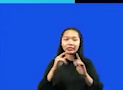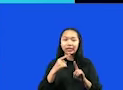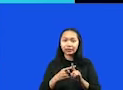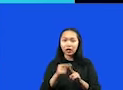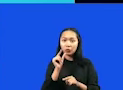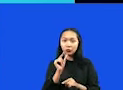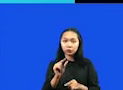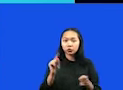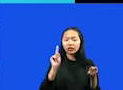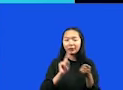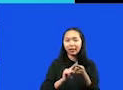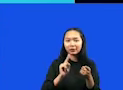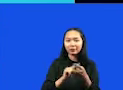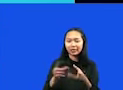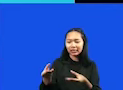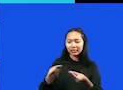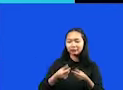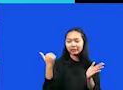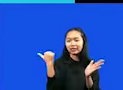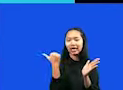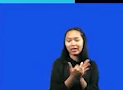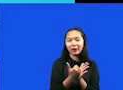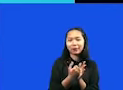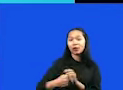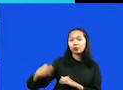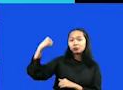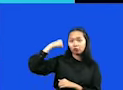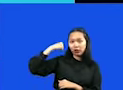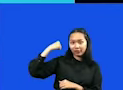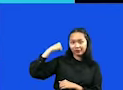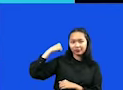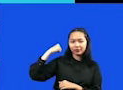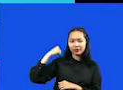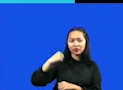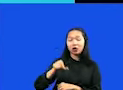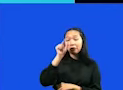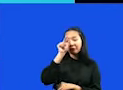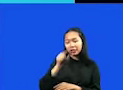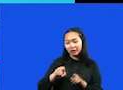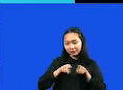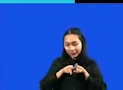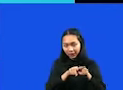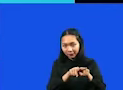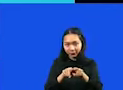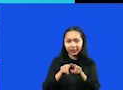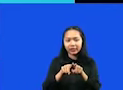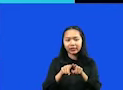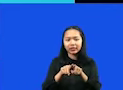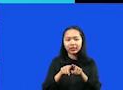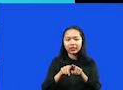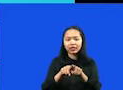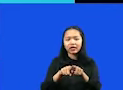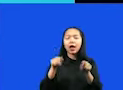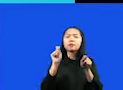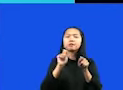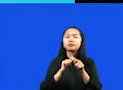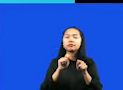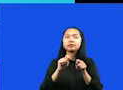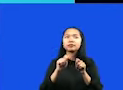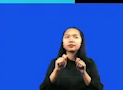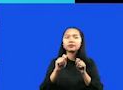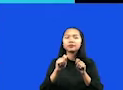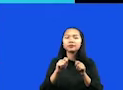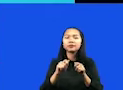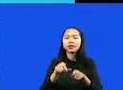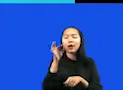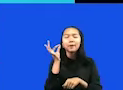sakramen penguatan para pendamping ini juga mengajak peserta untuk mengadakan kunjungan ke keluarga-keluarga yang